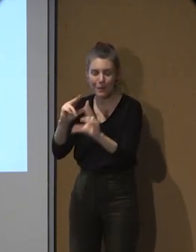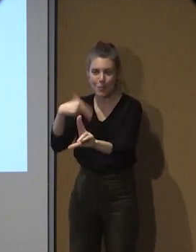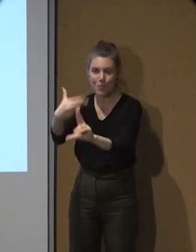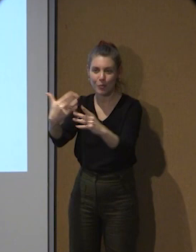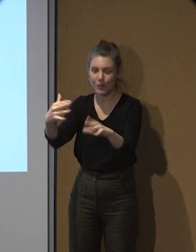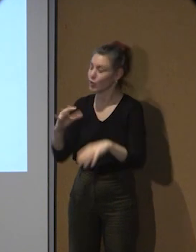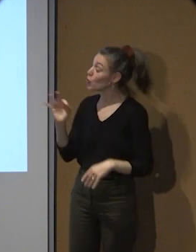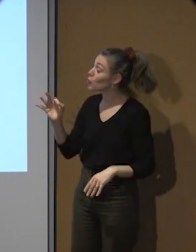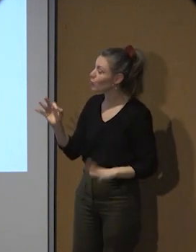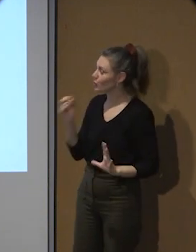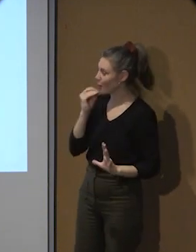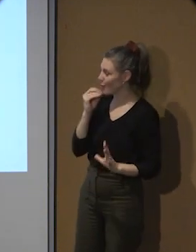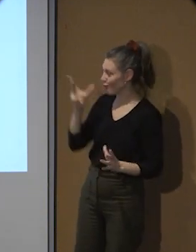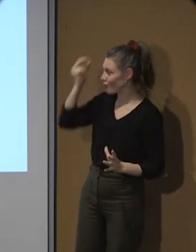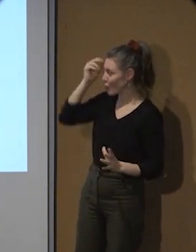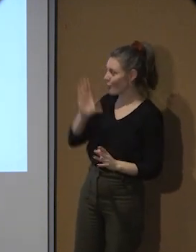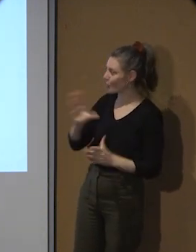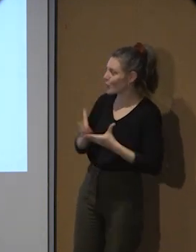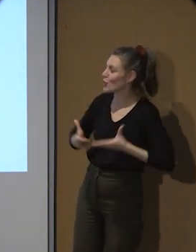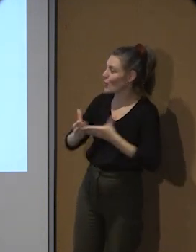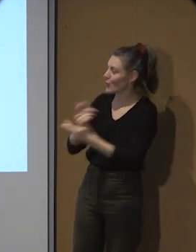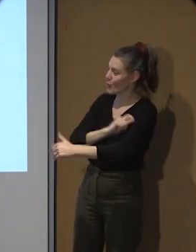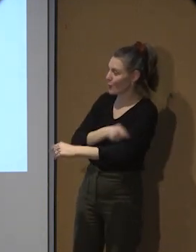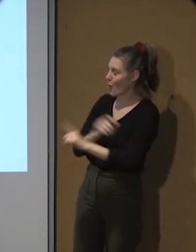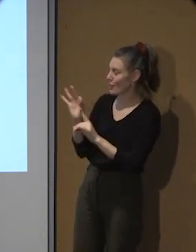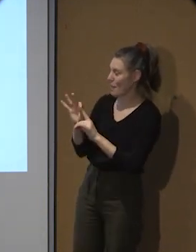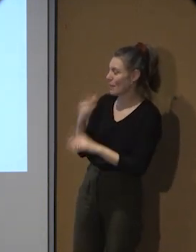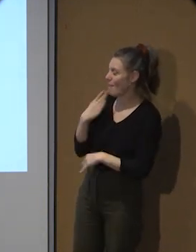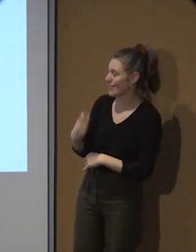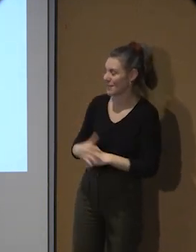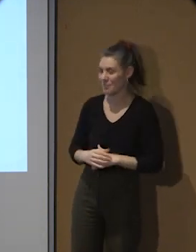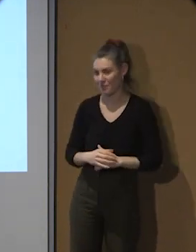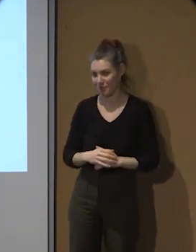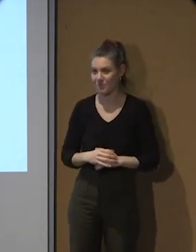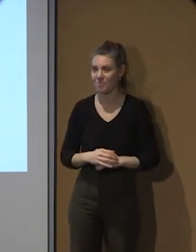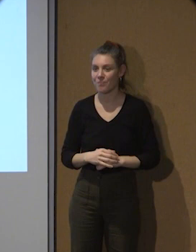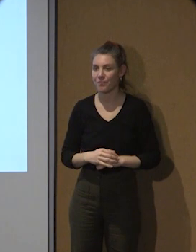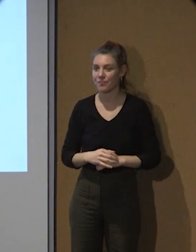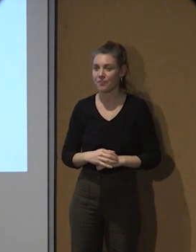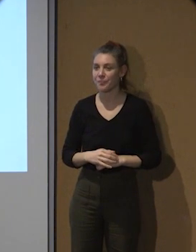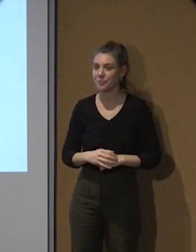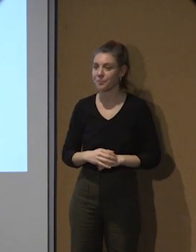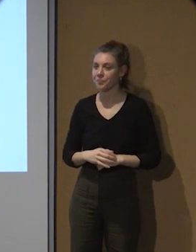Les effets, les contraintes sont les mêmes. D'accord. Ouais. Bon, donc là, c'était une autre question. Alors, je sais pas, j'ai une autre question.